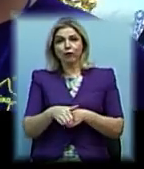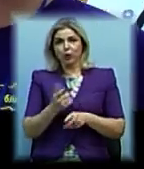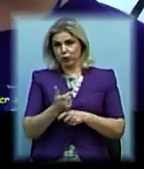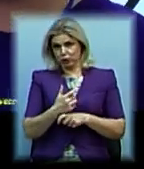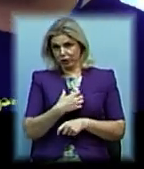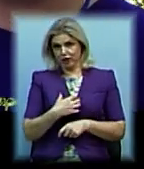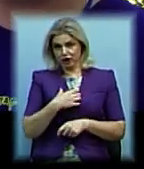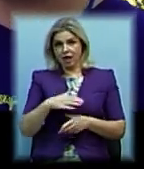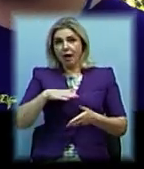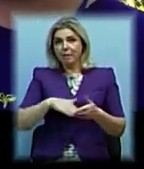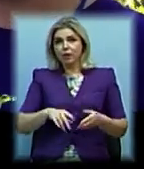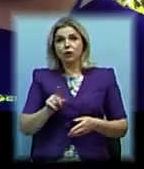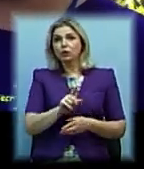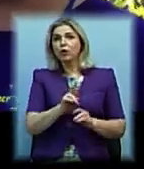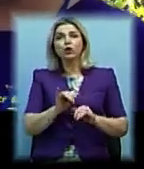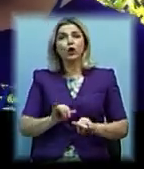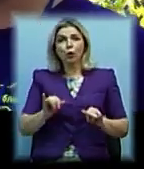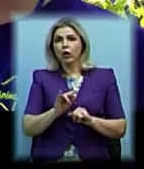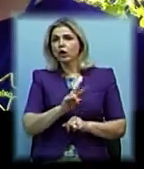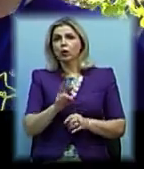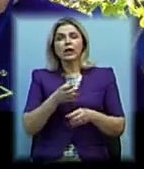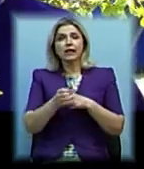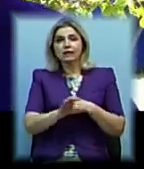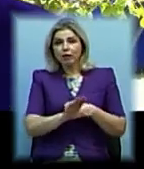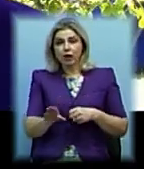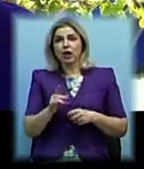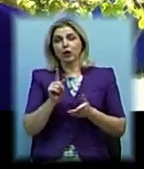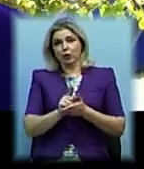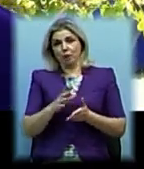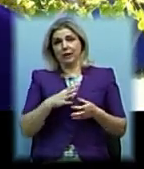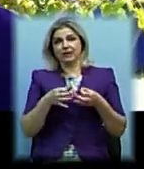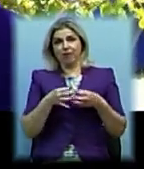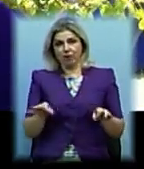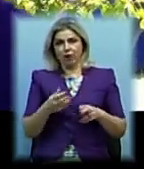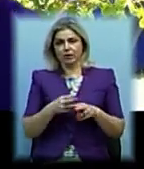важливо, без того, що ми нікого нікуди не загоняємо, має бути свобода. Свобода – це